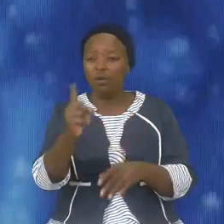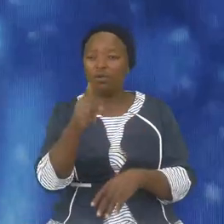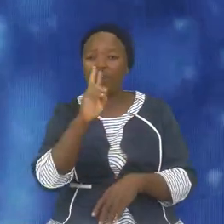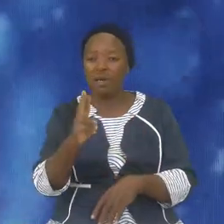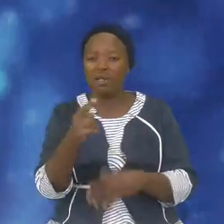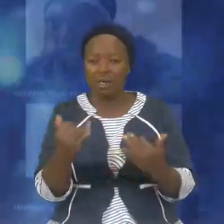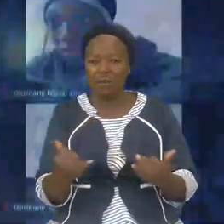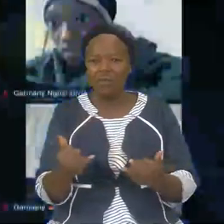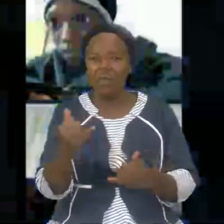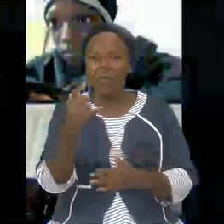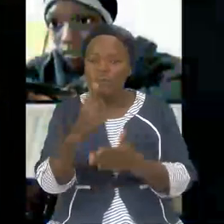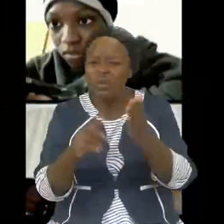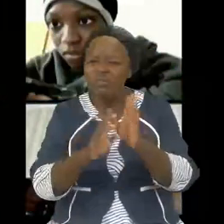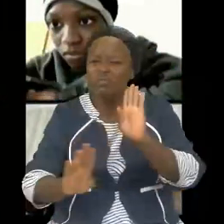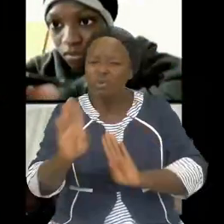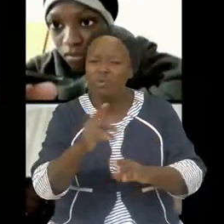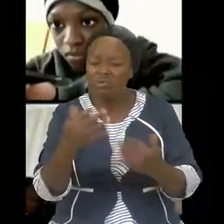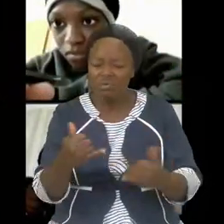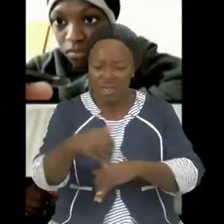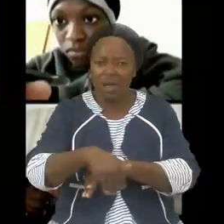où que vous soyez, et